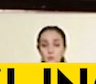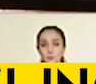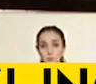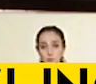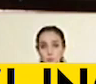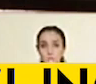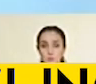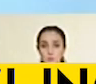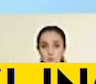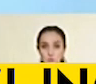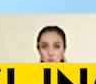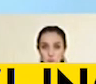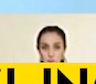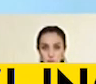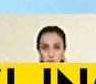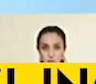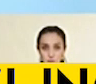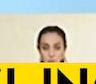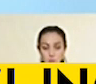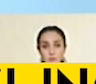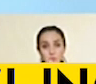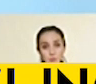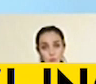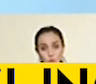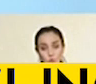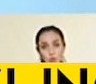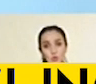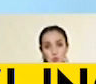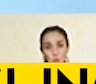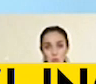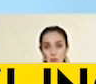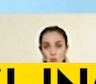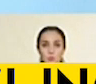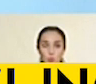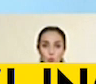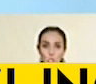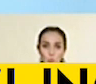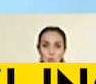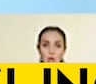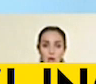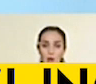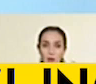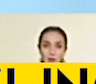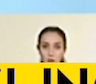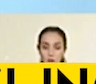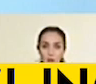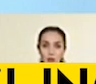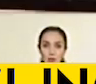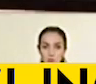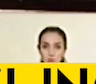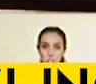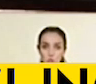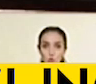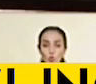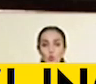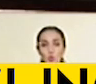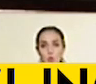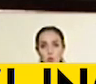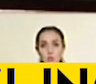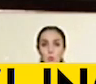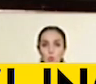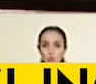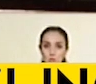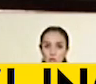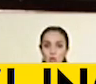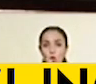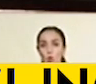ularning demak oddiy jonli buyumga aylantirilishi Yunonistonda, ya'ni bu shaharlardan